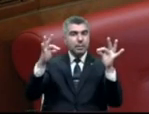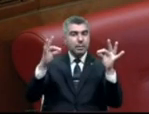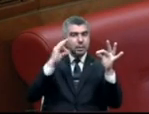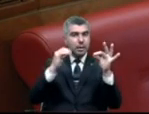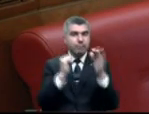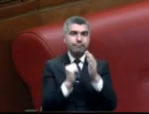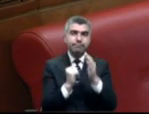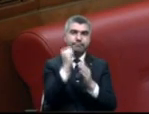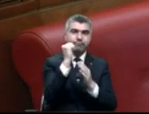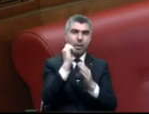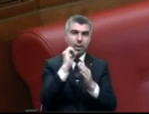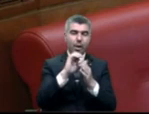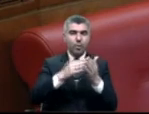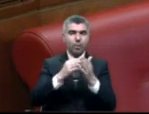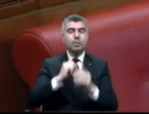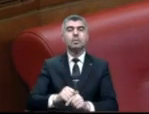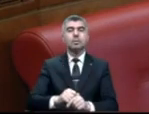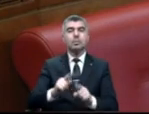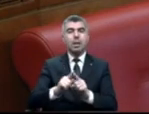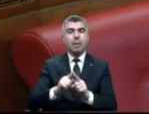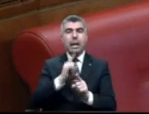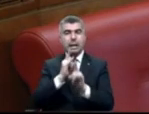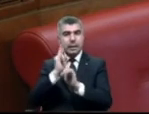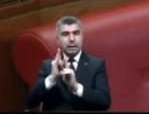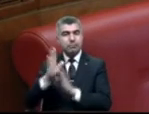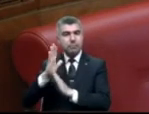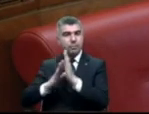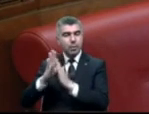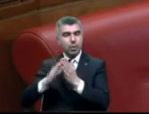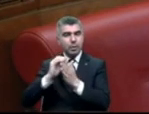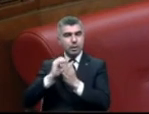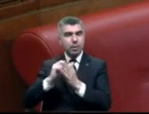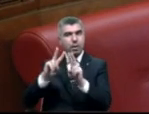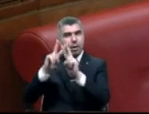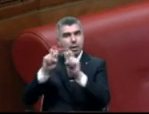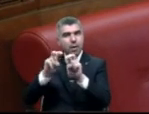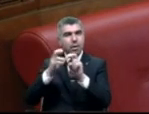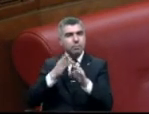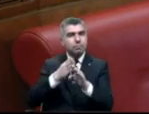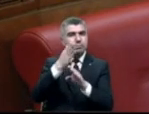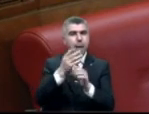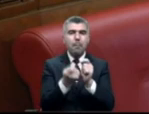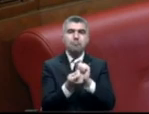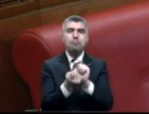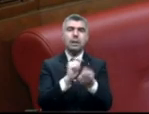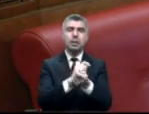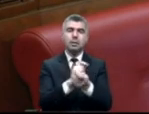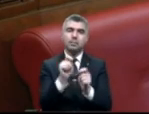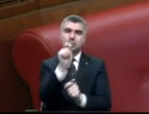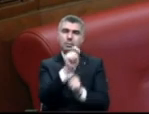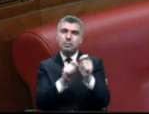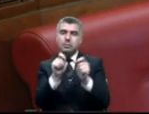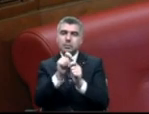هذه الأعمدة اللي هي متساقطة من خلال التدخل ديال الفرق اللي هي متخصصة لإصلاح وتبديل هذه الأعمدة،